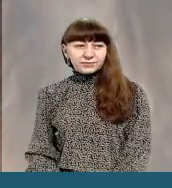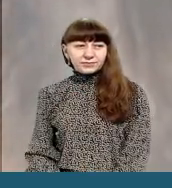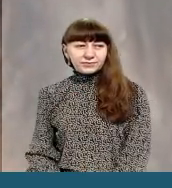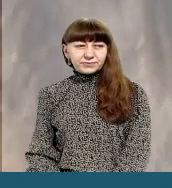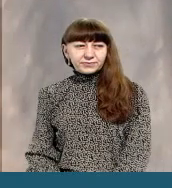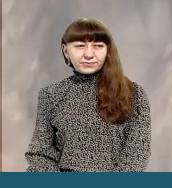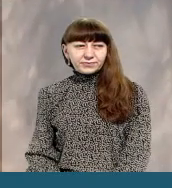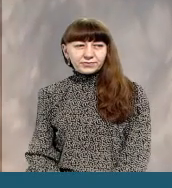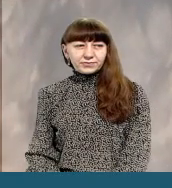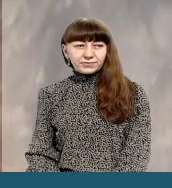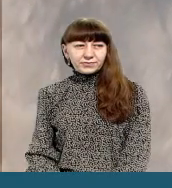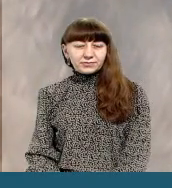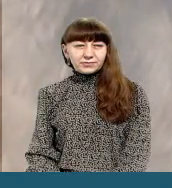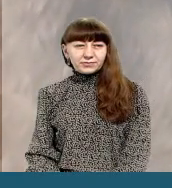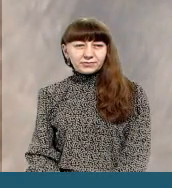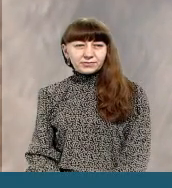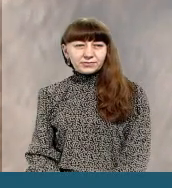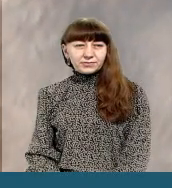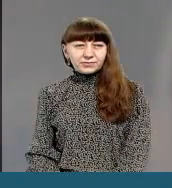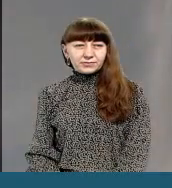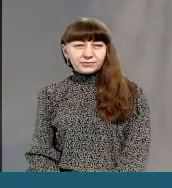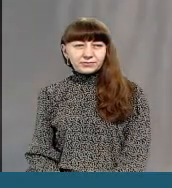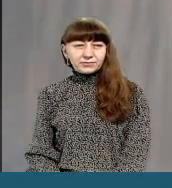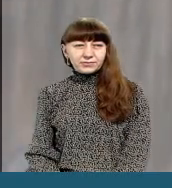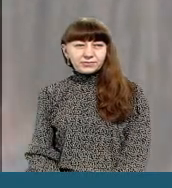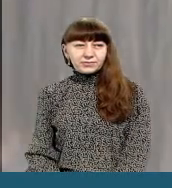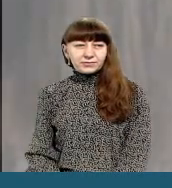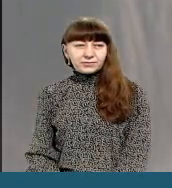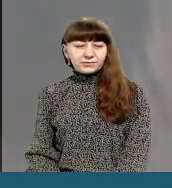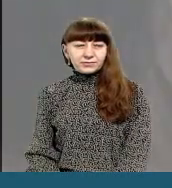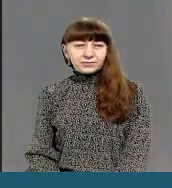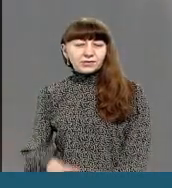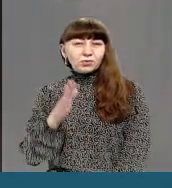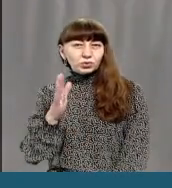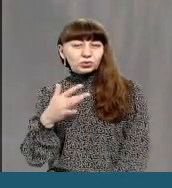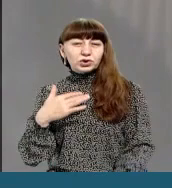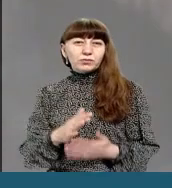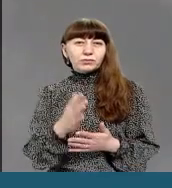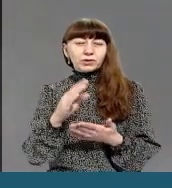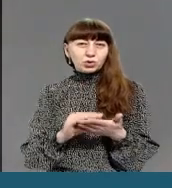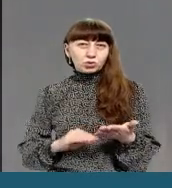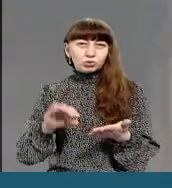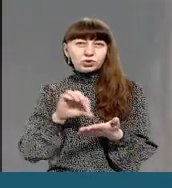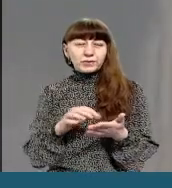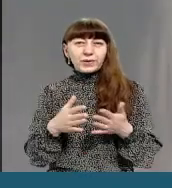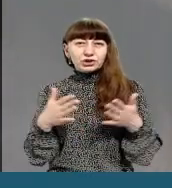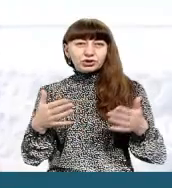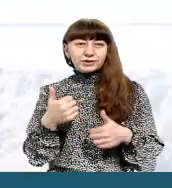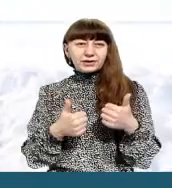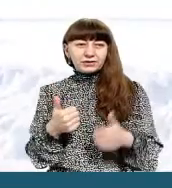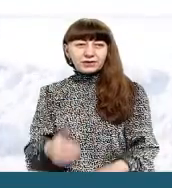міндім. Енді өсіріп қынан жарысқа қатыстырайын деп жатырмын. Маған айтты, ат алып берейік, үйрен деді. Сосын мен де қарсы болмадым, алып